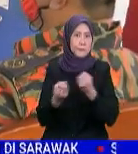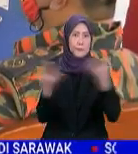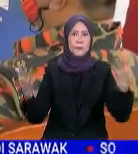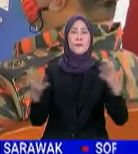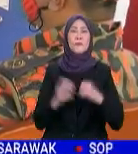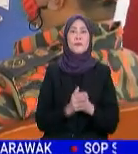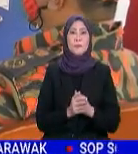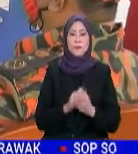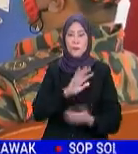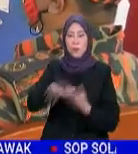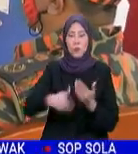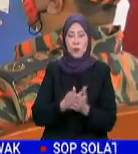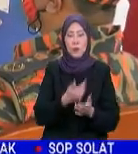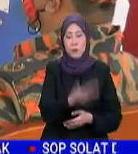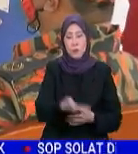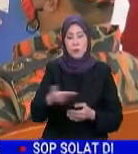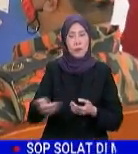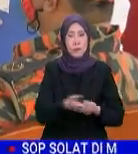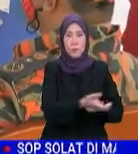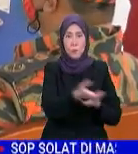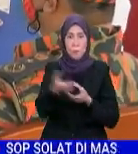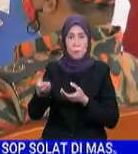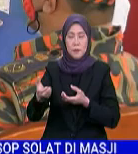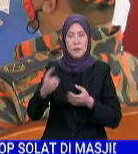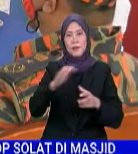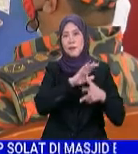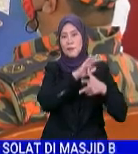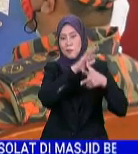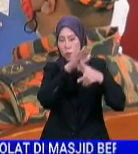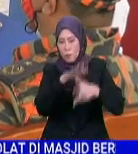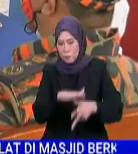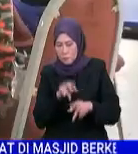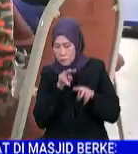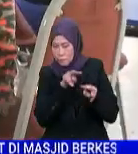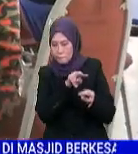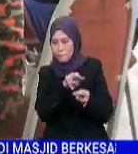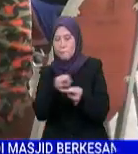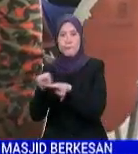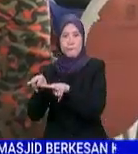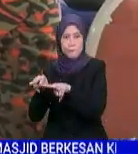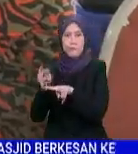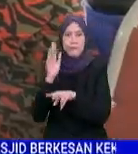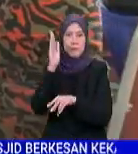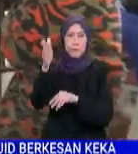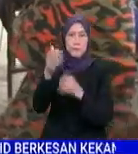anggota dan aset milik JBPM termasuk drone bagi tujuan pemantauan.